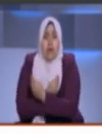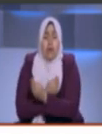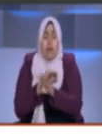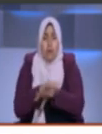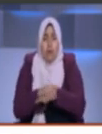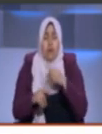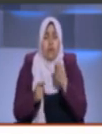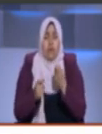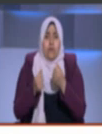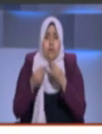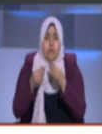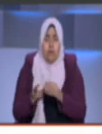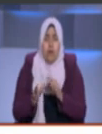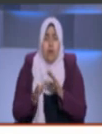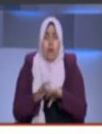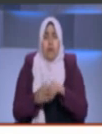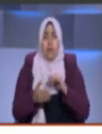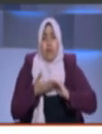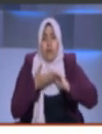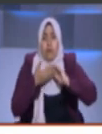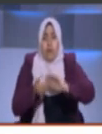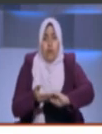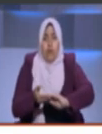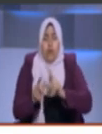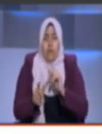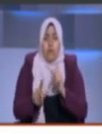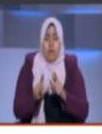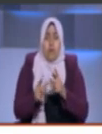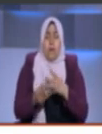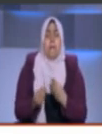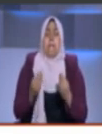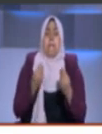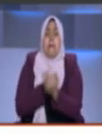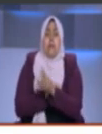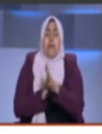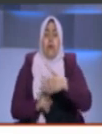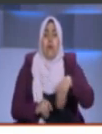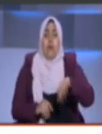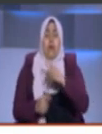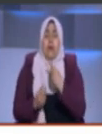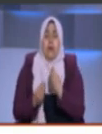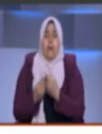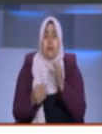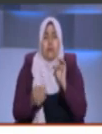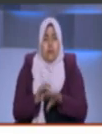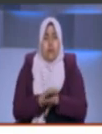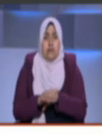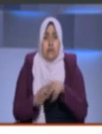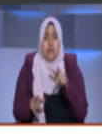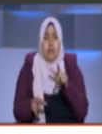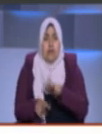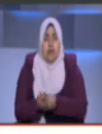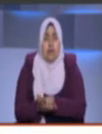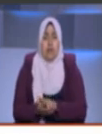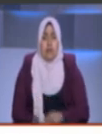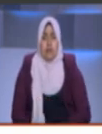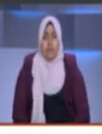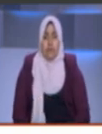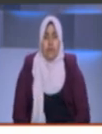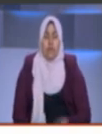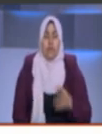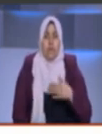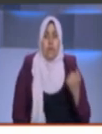المالي والدعم المالي التي تقدمه الولايات المتحدة الأمريكية من ناحية، وأيضا يعني